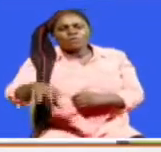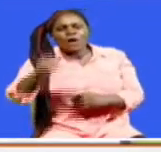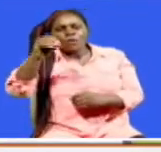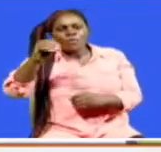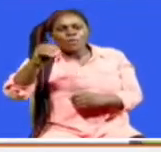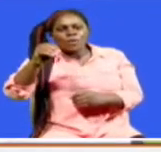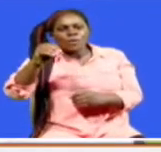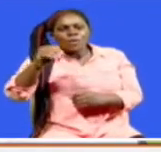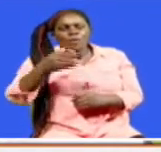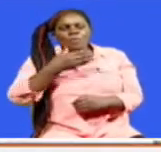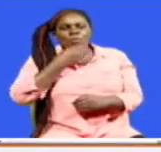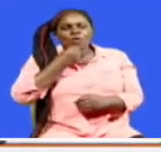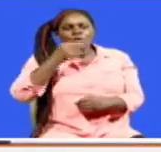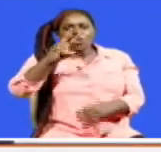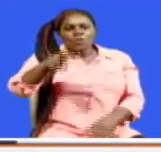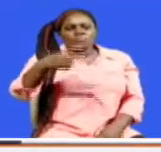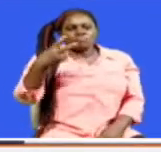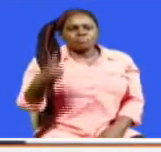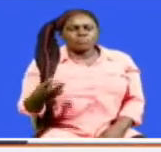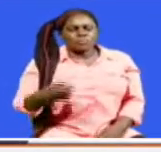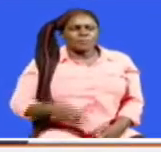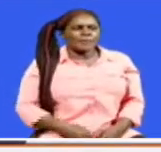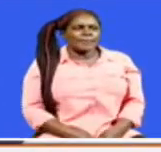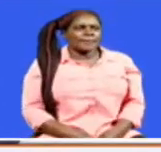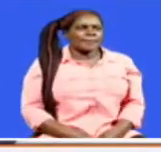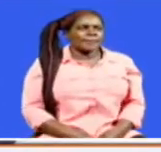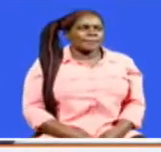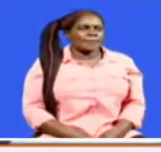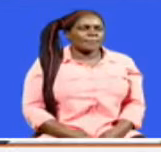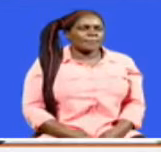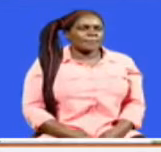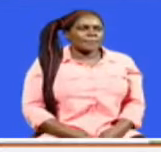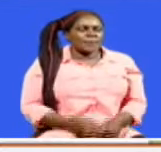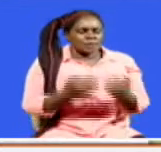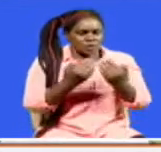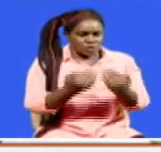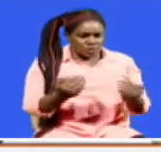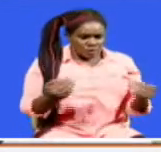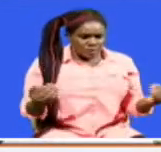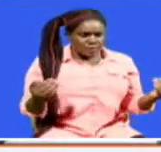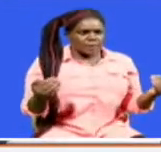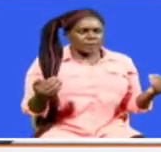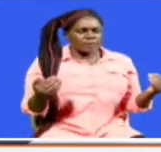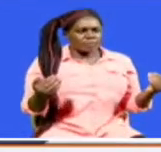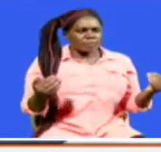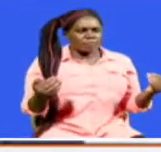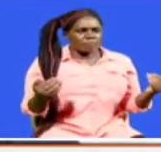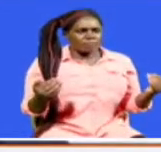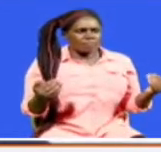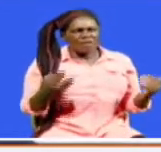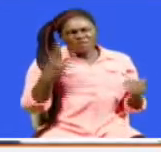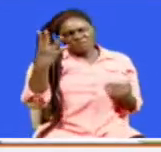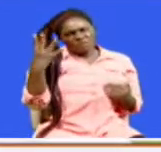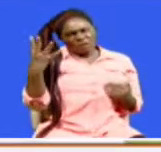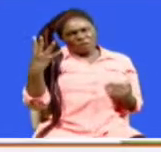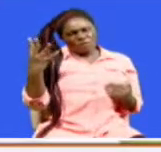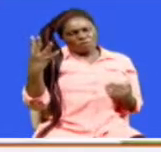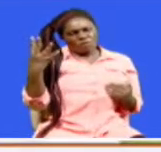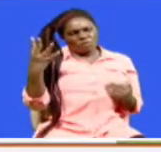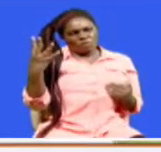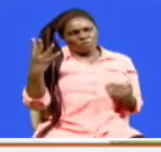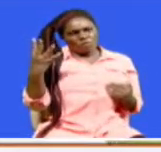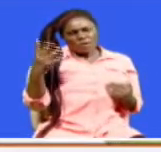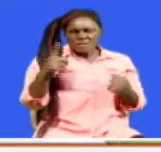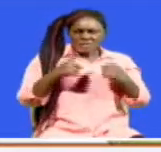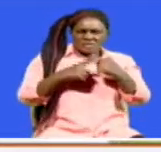boy's dismembered hand and his clothes. Watoto walikuwa kitu kama ine hivi.